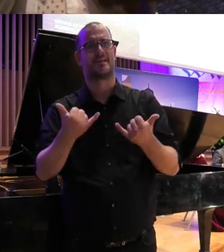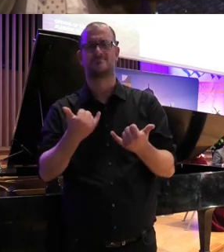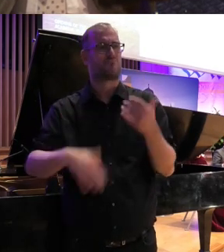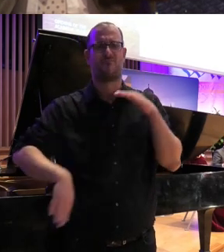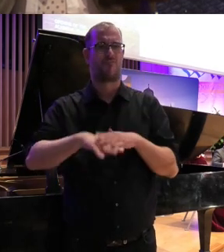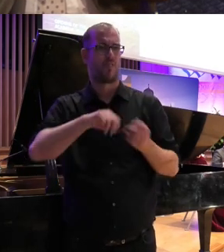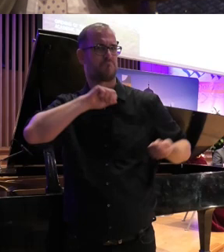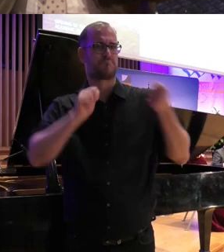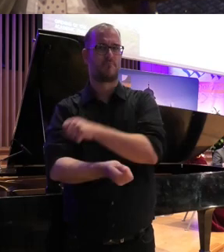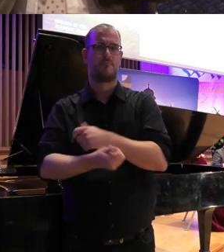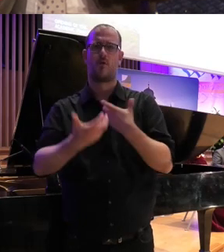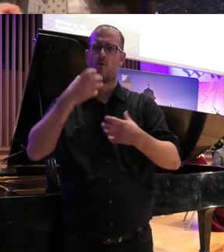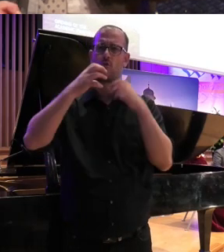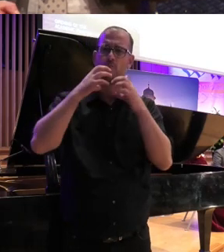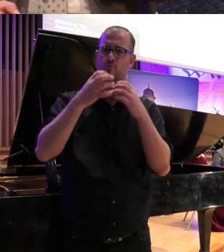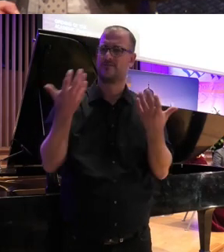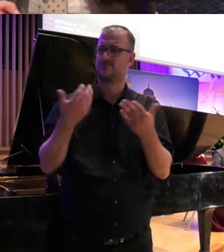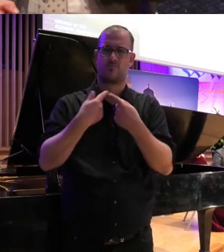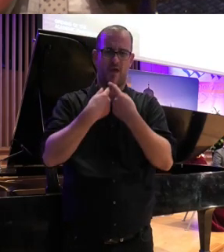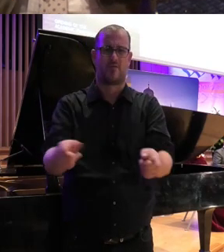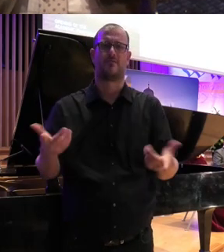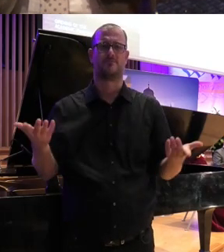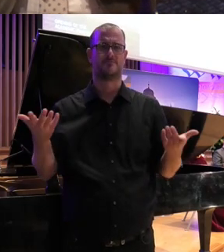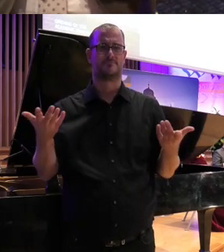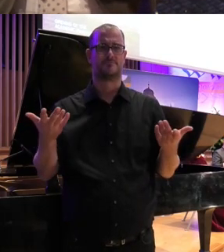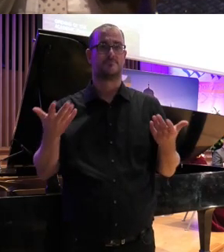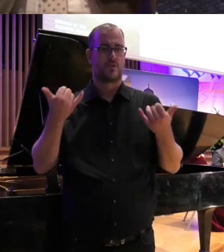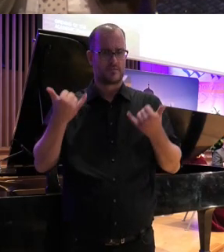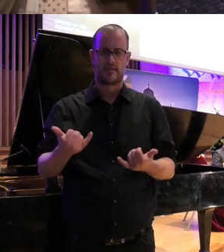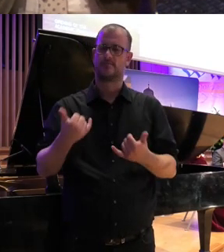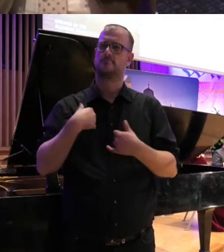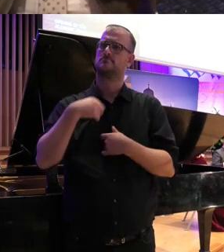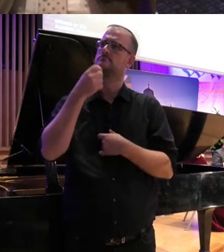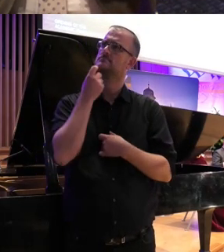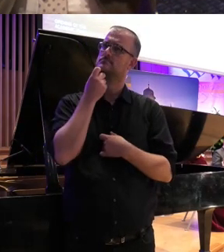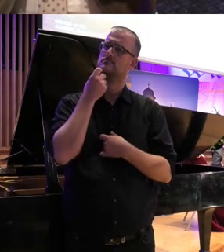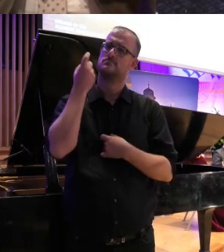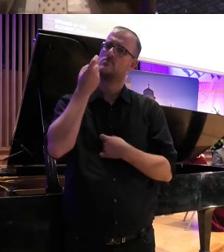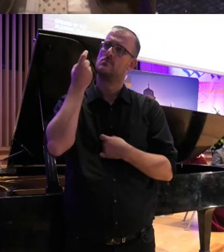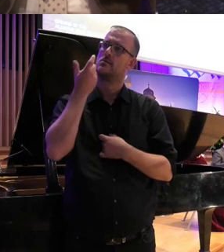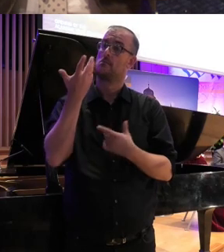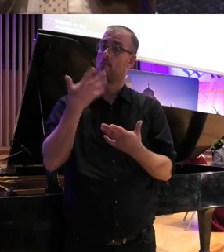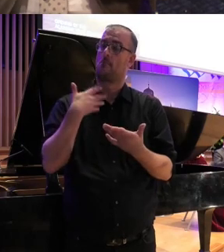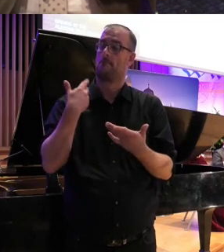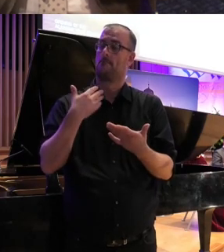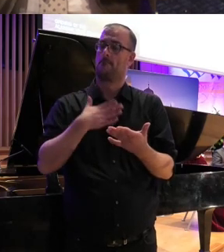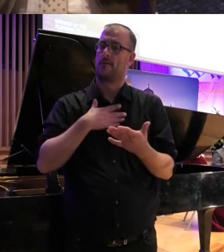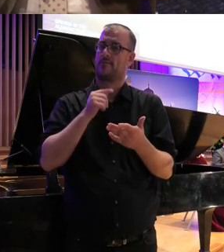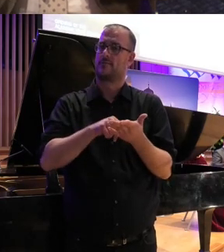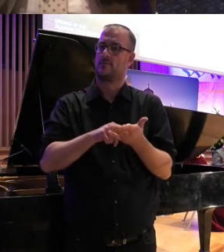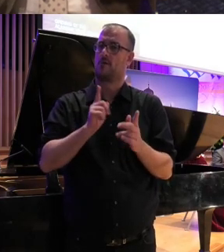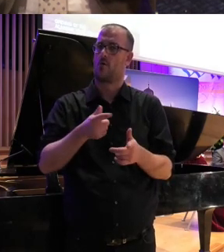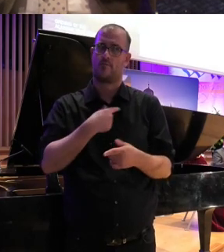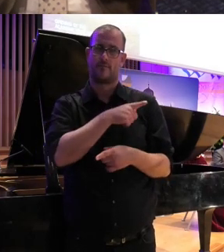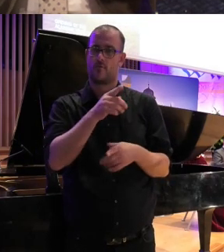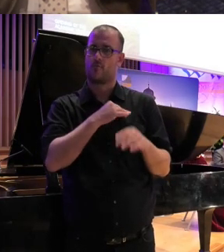total verändert hat. Die Kommunikationswelt sich total verändert hat. Und dann stellt sich mir die Frage, und das wäre auch mein Rat an meinen universitären